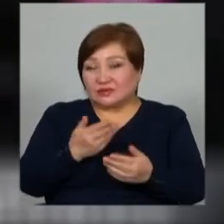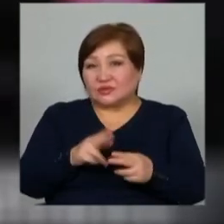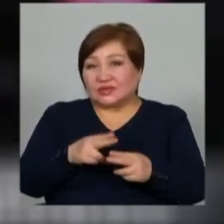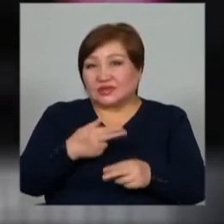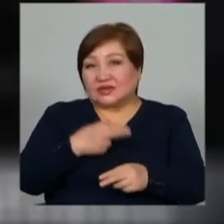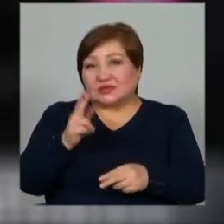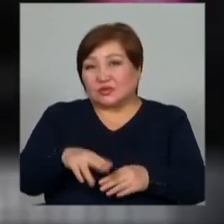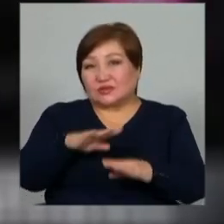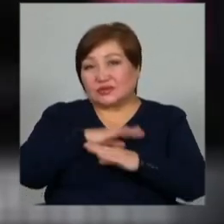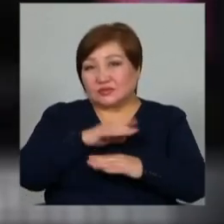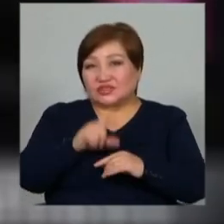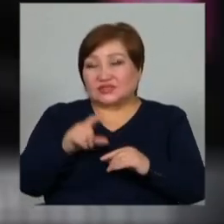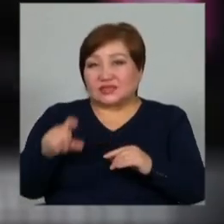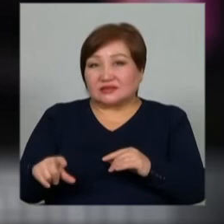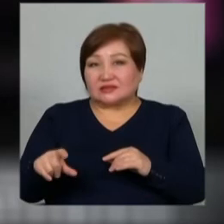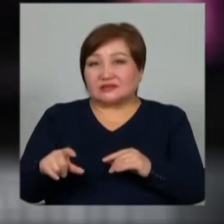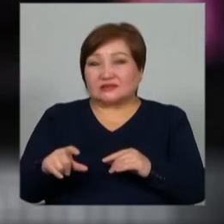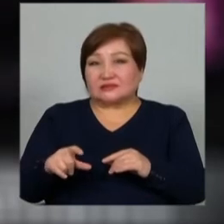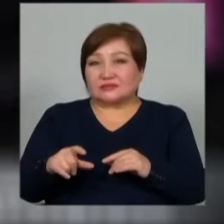қайтыс болған кісілердің